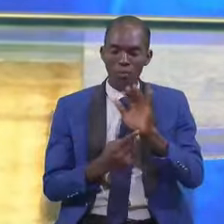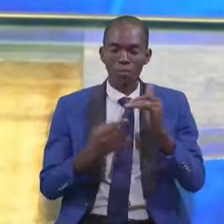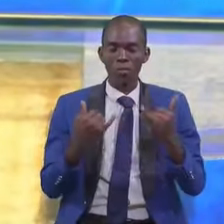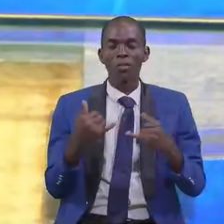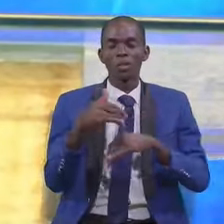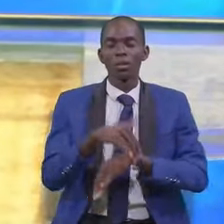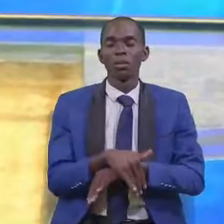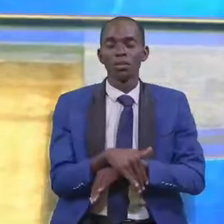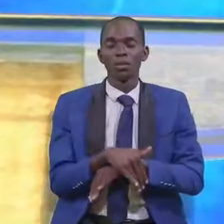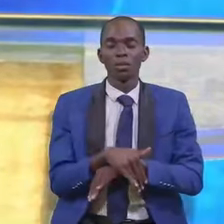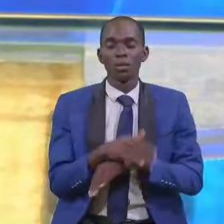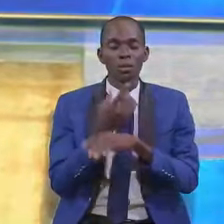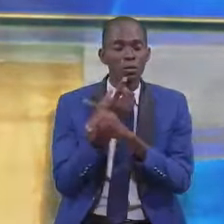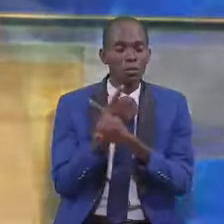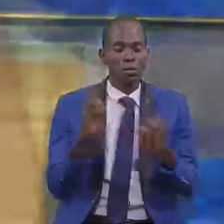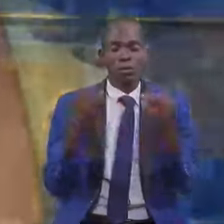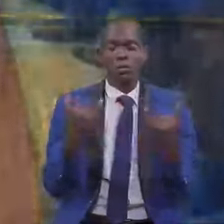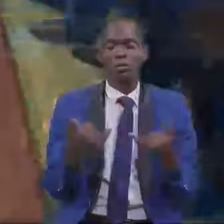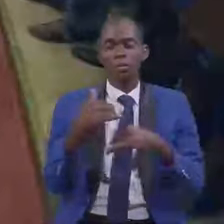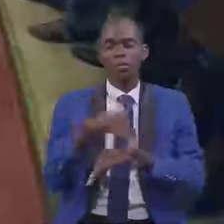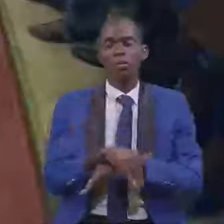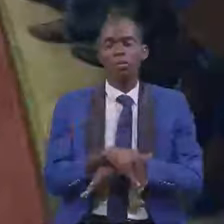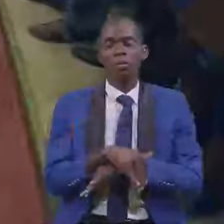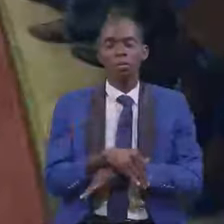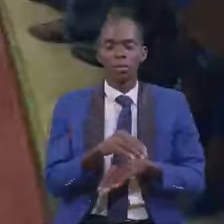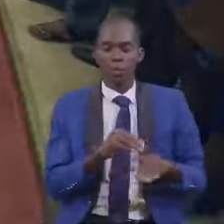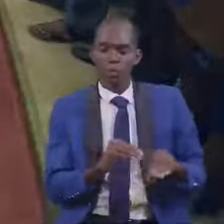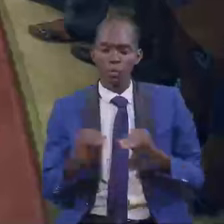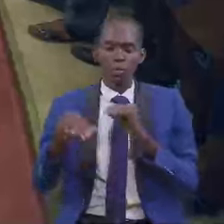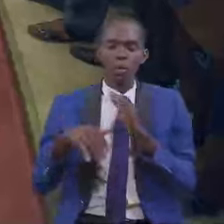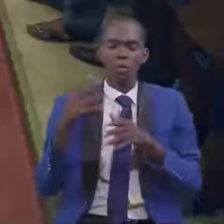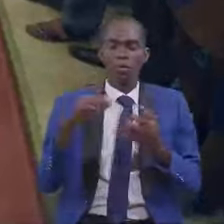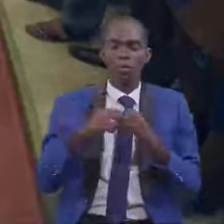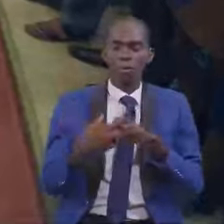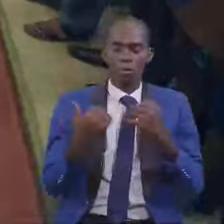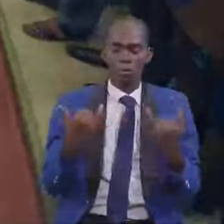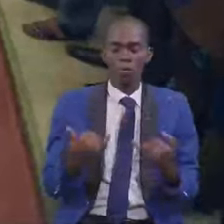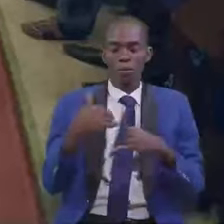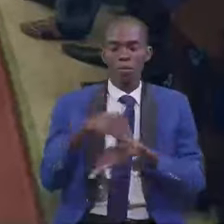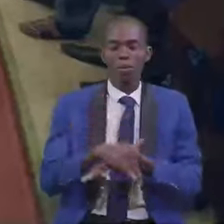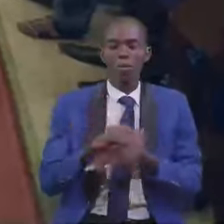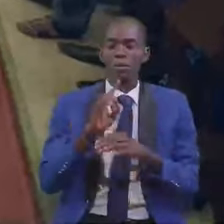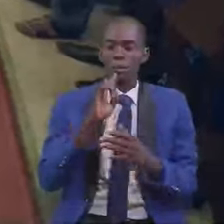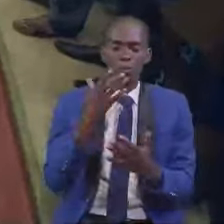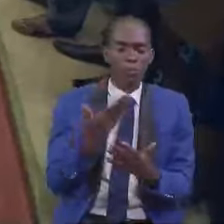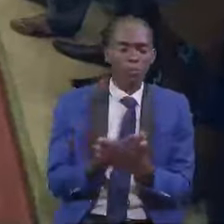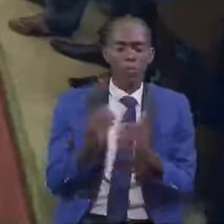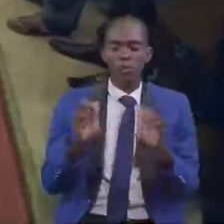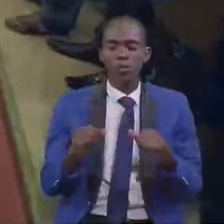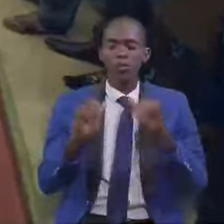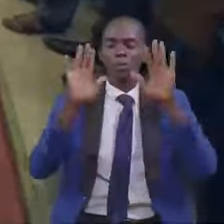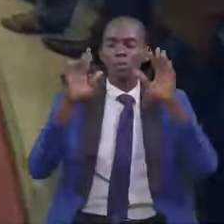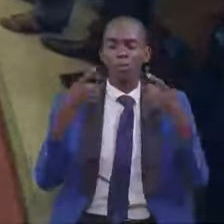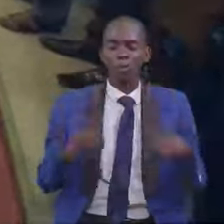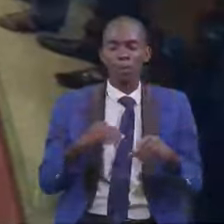les délivrances ce soir, le déplacement des montagnes ce soir, des miracles vérifiables dans chaque vie